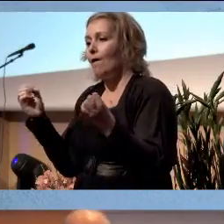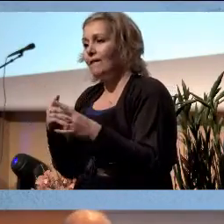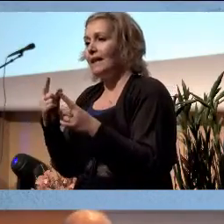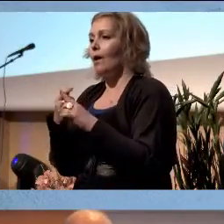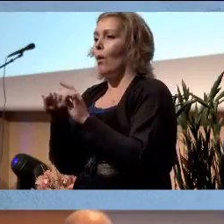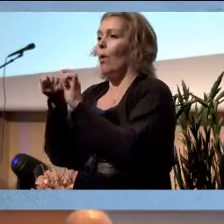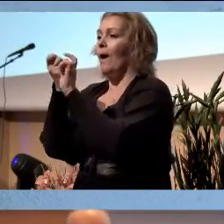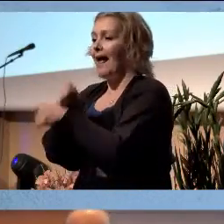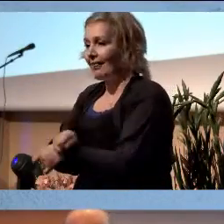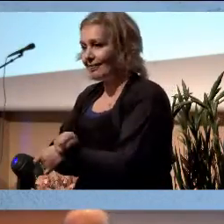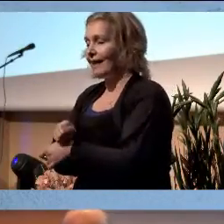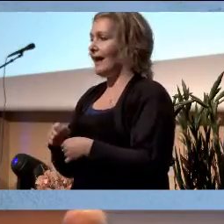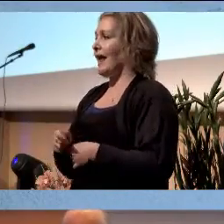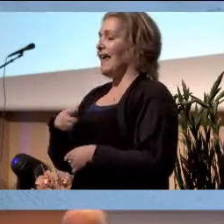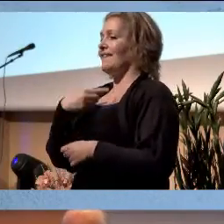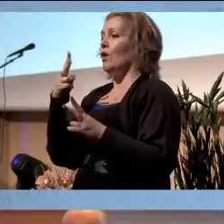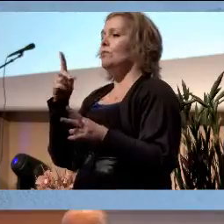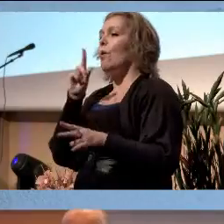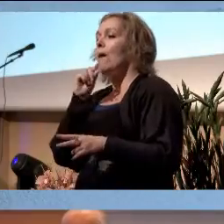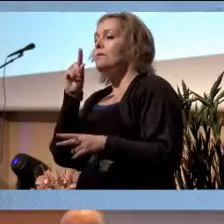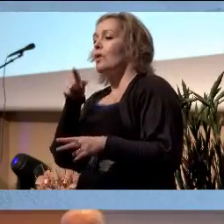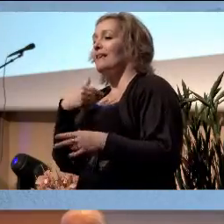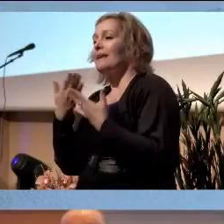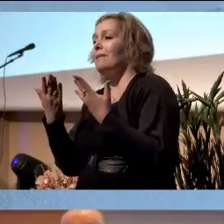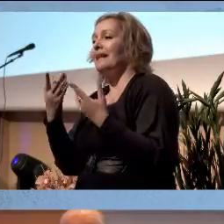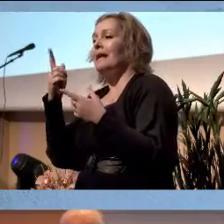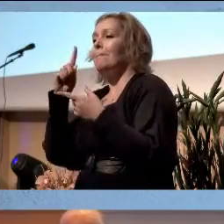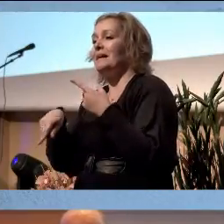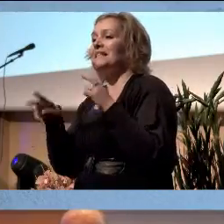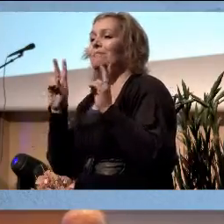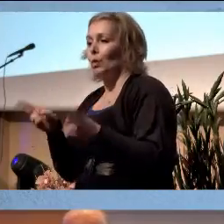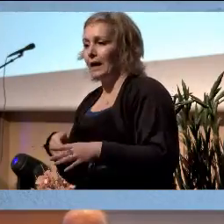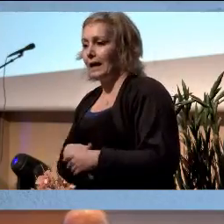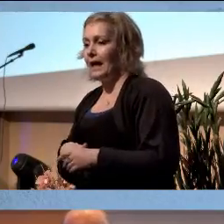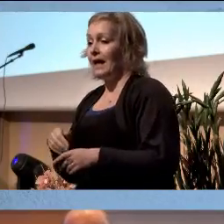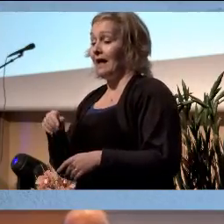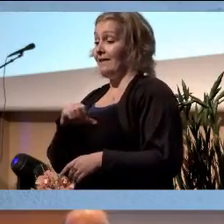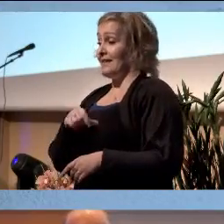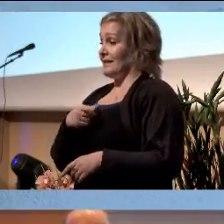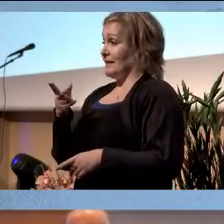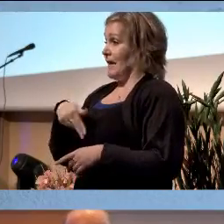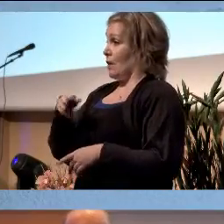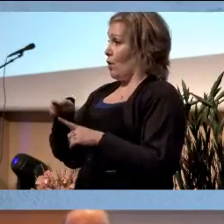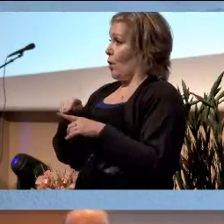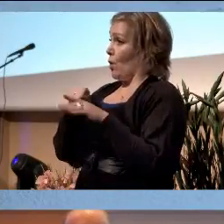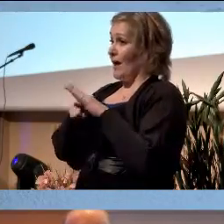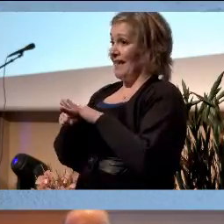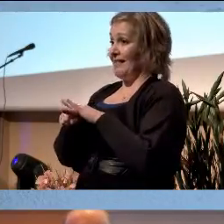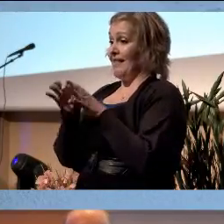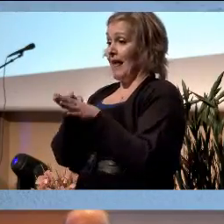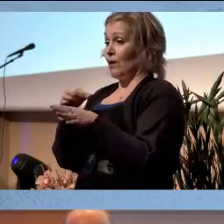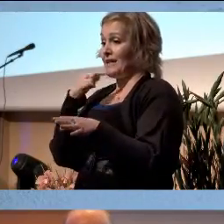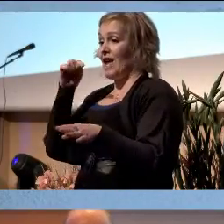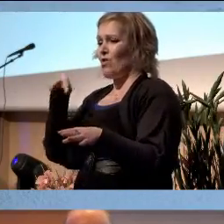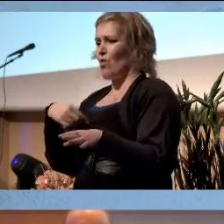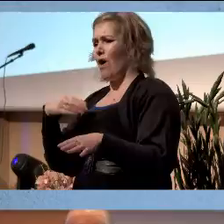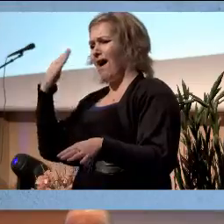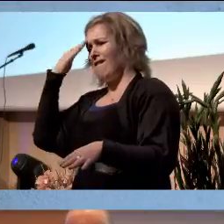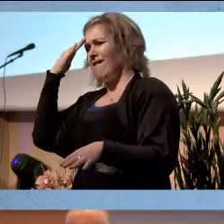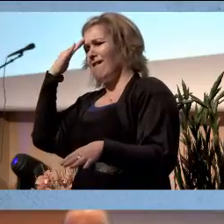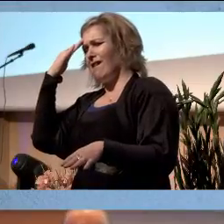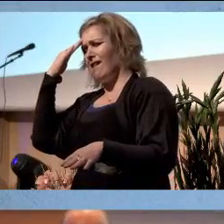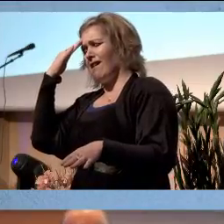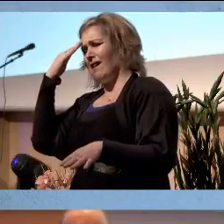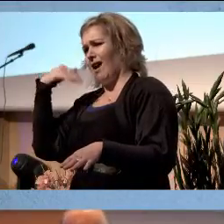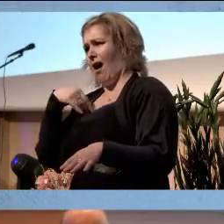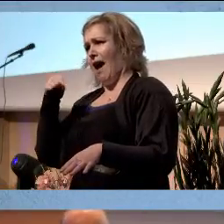endrer. Vi må også passe på at vi ikke blir misbrukere. Hvis alle i Norge skal gå inn til legen og si «Nå har jeg så vondt i hodet, så nå må